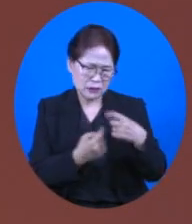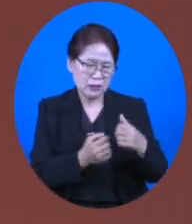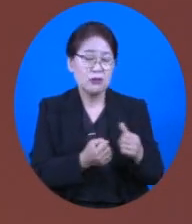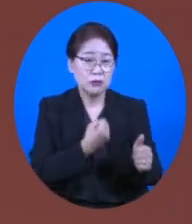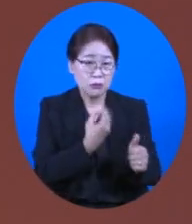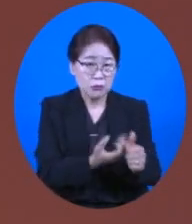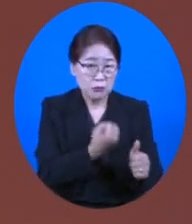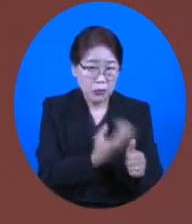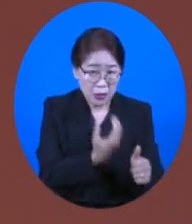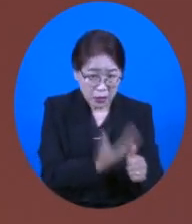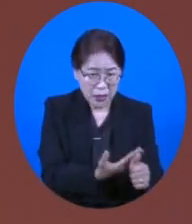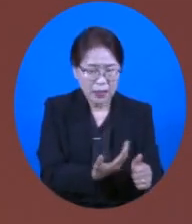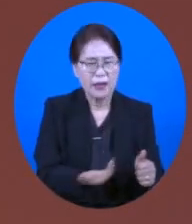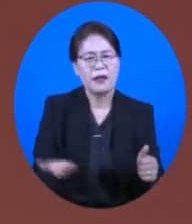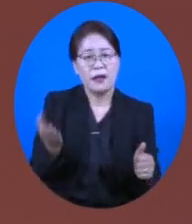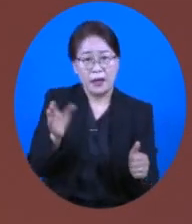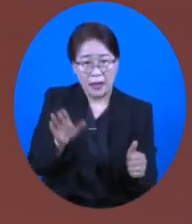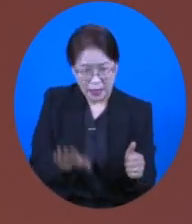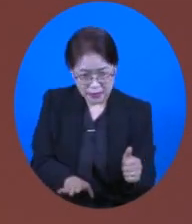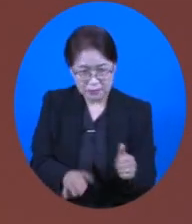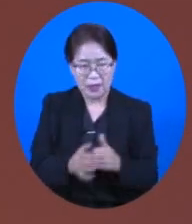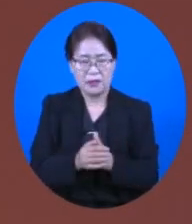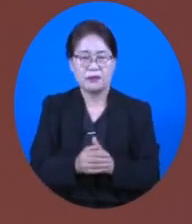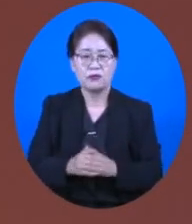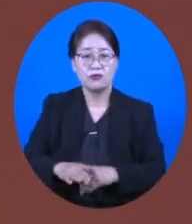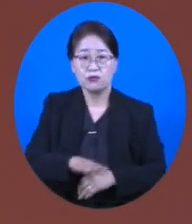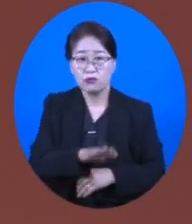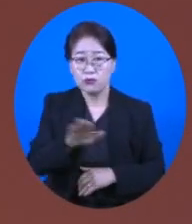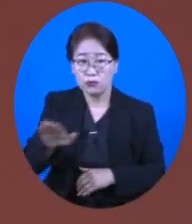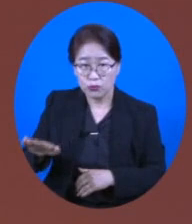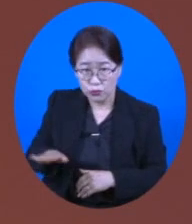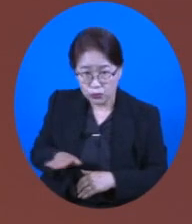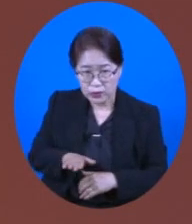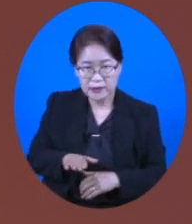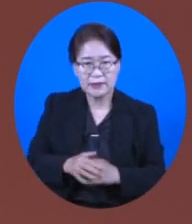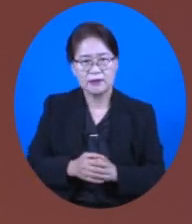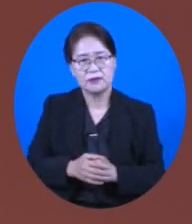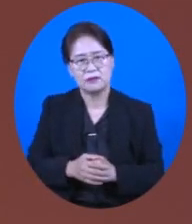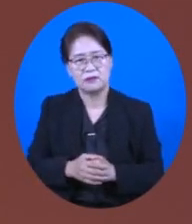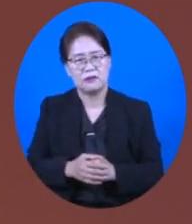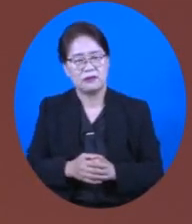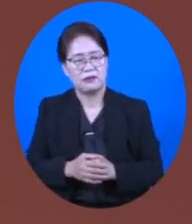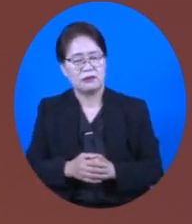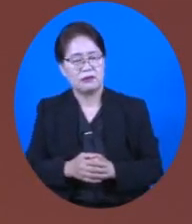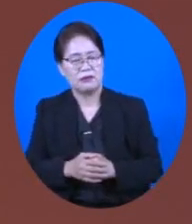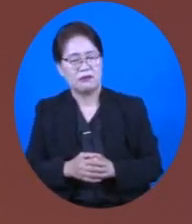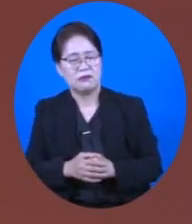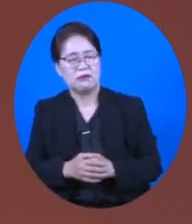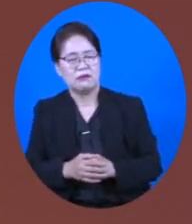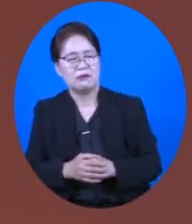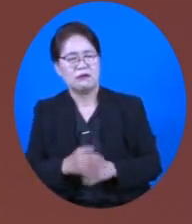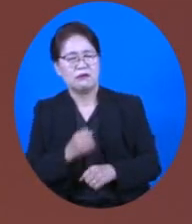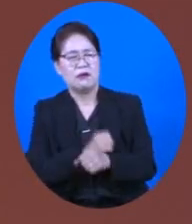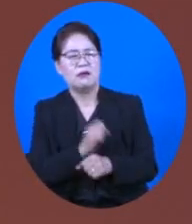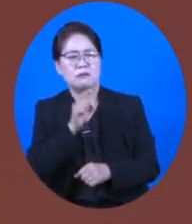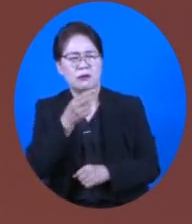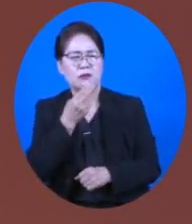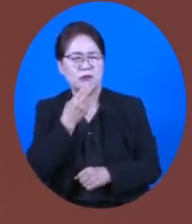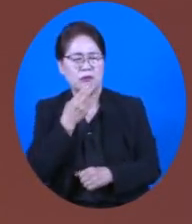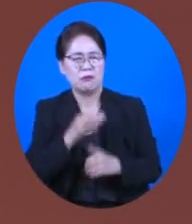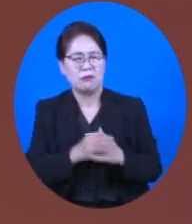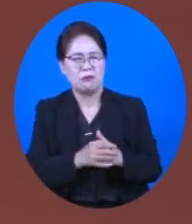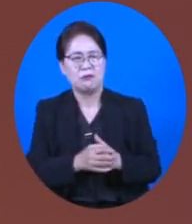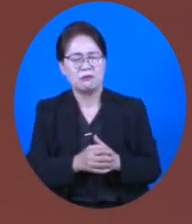고발해도 우리는 사실 할 말이 없어요. 속수무책으로 당할 수밖에